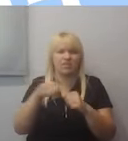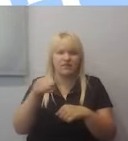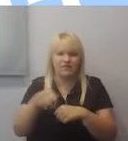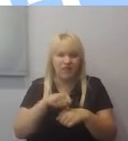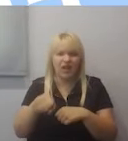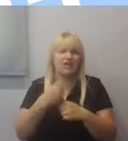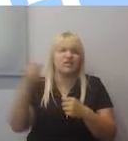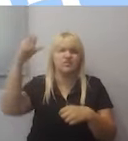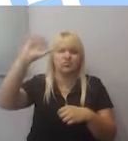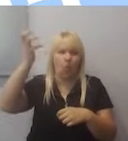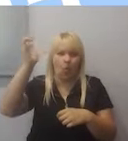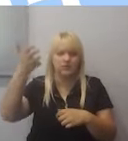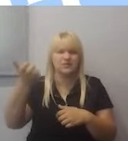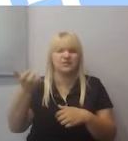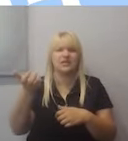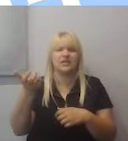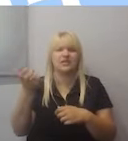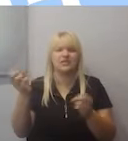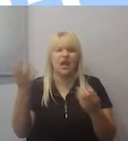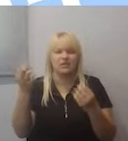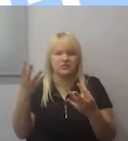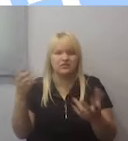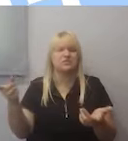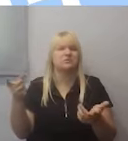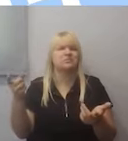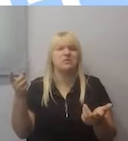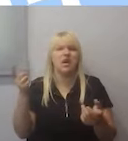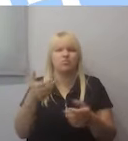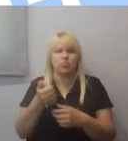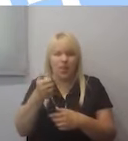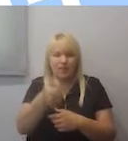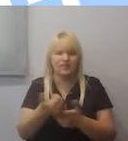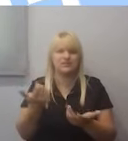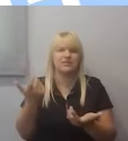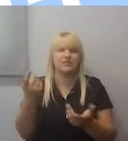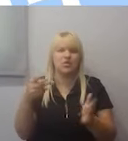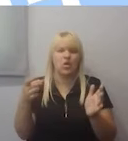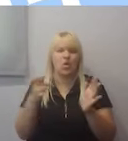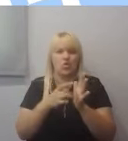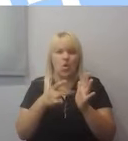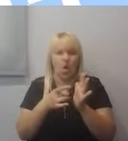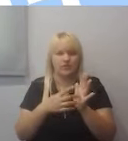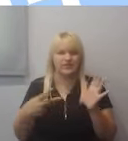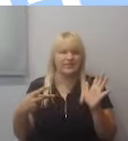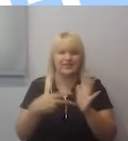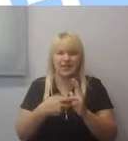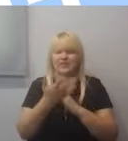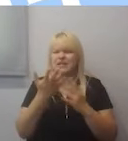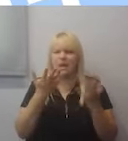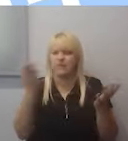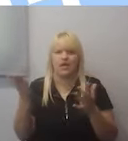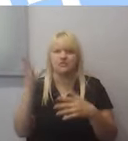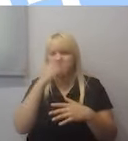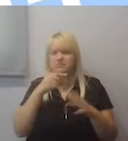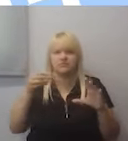sensori telef televizoru pultis rozetes jeb kasas cilvēki strādā